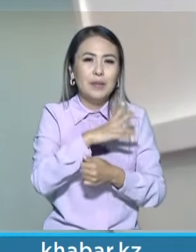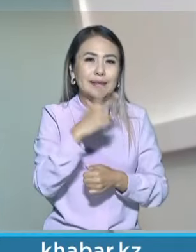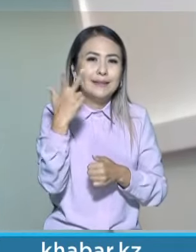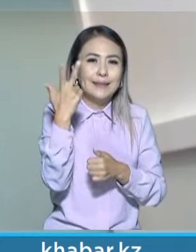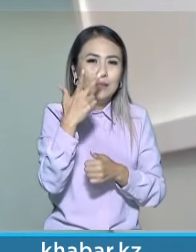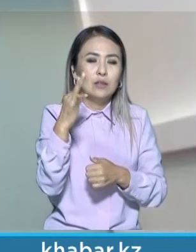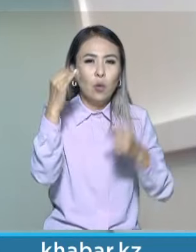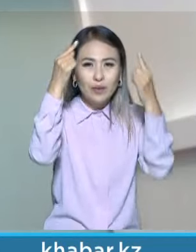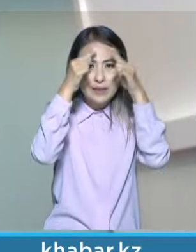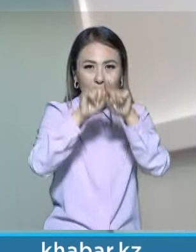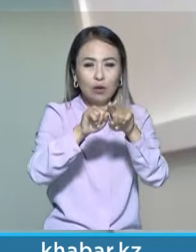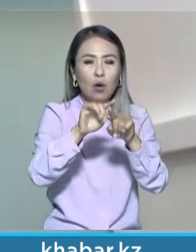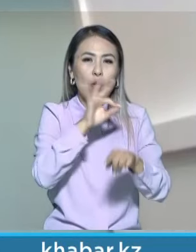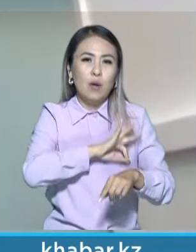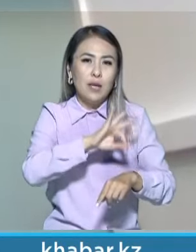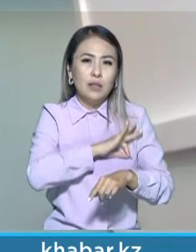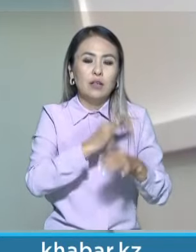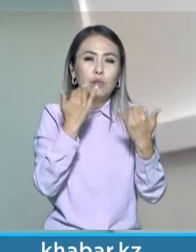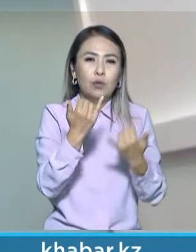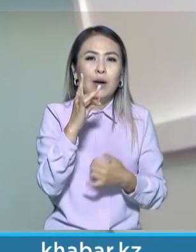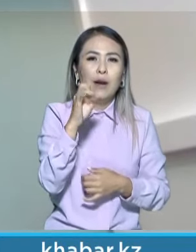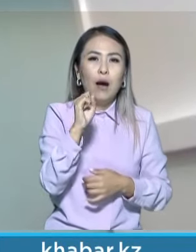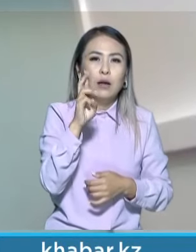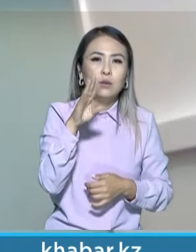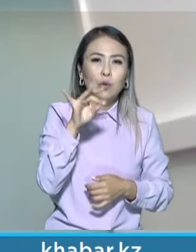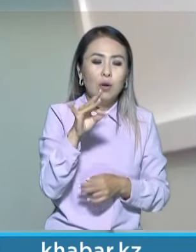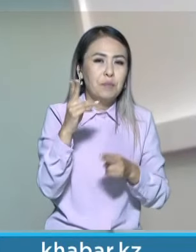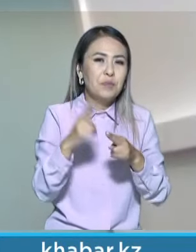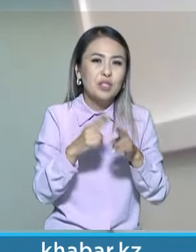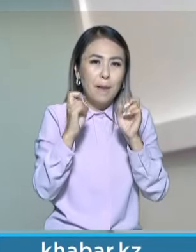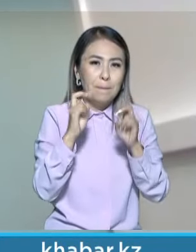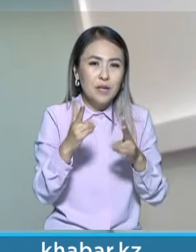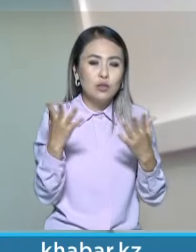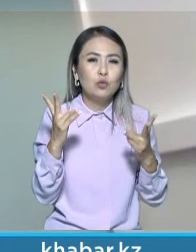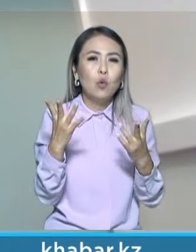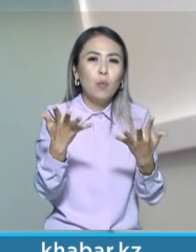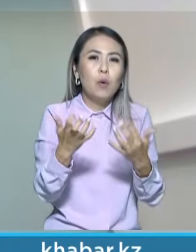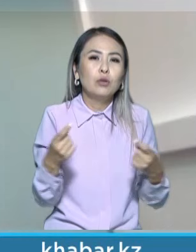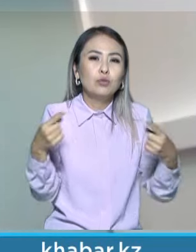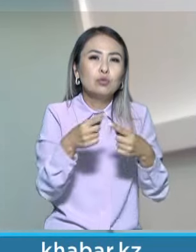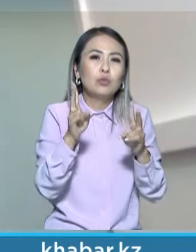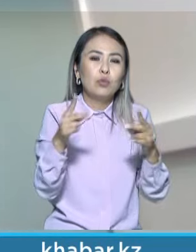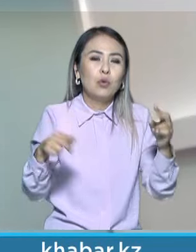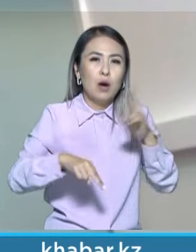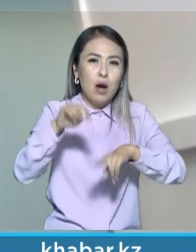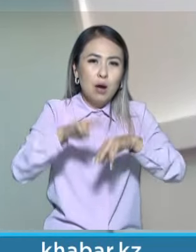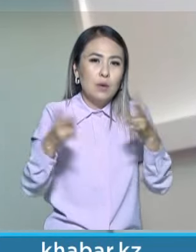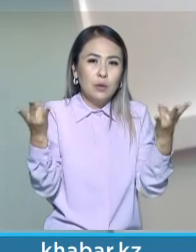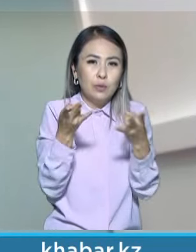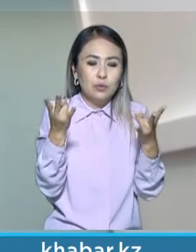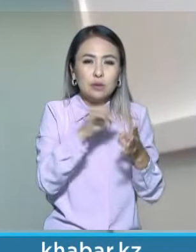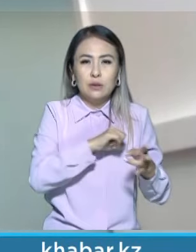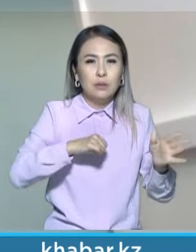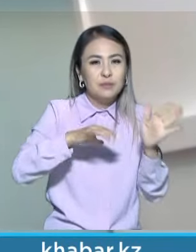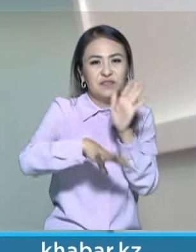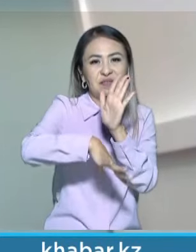буындағы технологияны қолданады. Бұл реакторлар қауіпсіз. Ал атом станциясын кім нақты салу керектігін Қазақстан әрине өзі